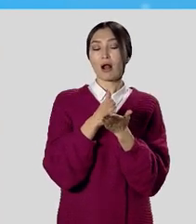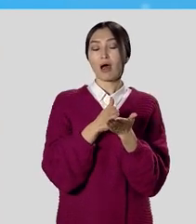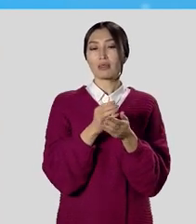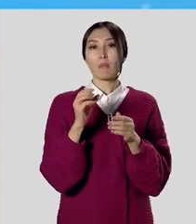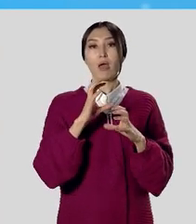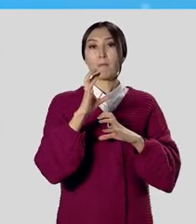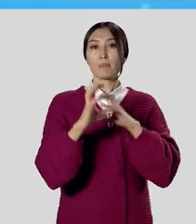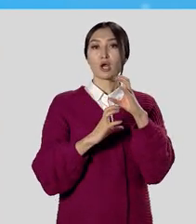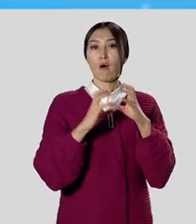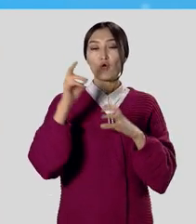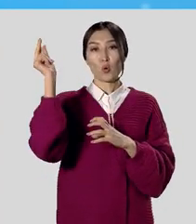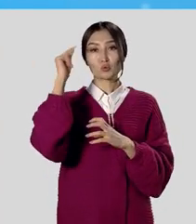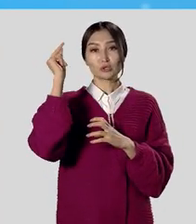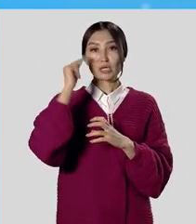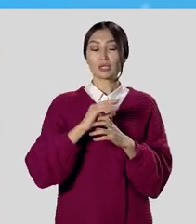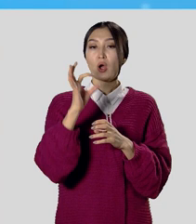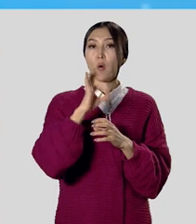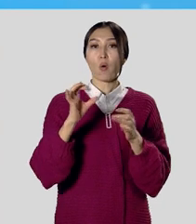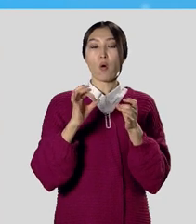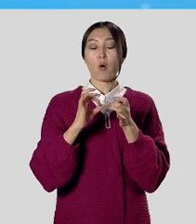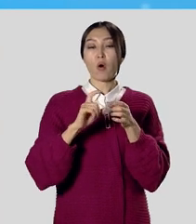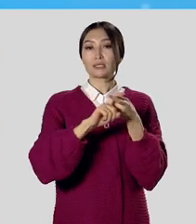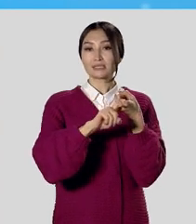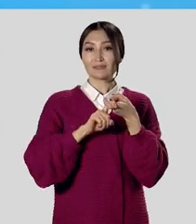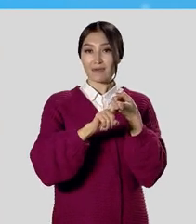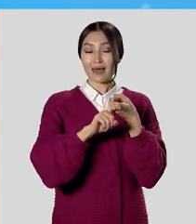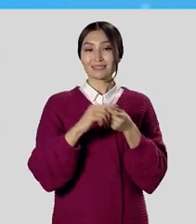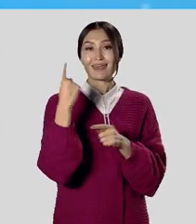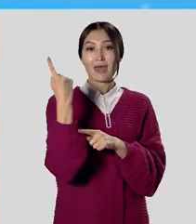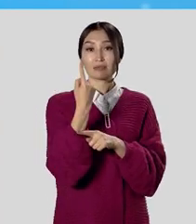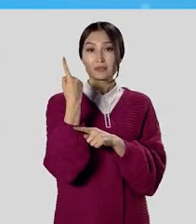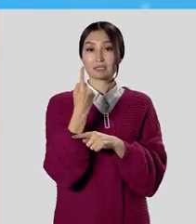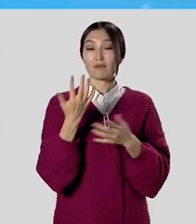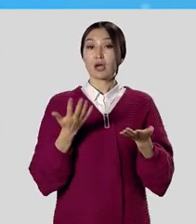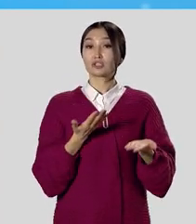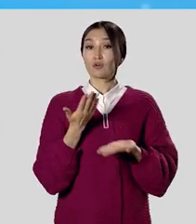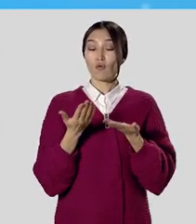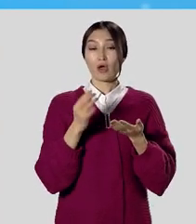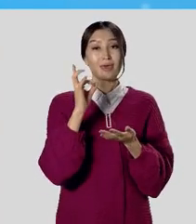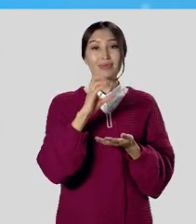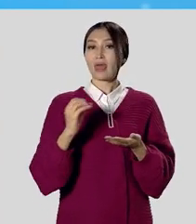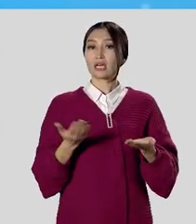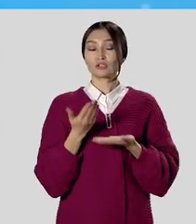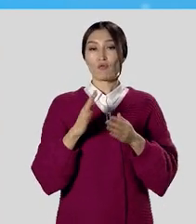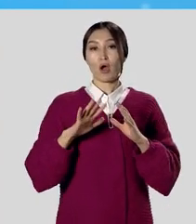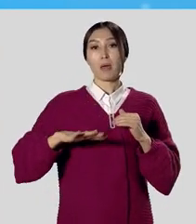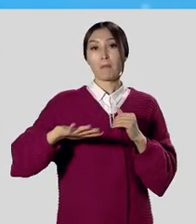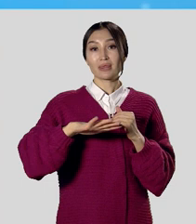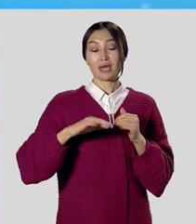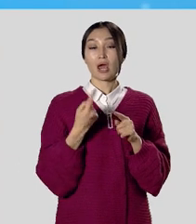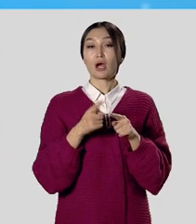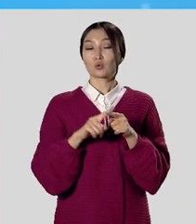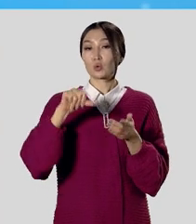в мировое учение о неразрывной связи и единстве живой и неживой материи,